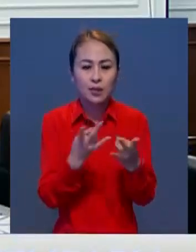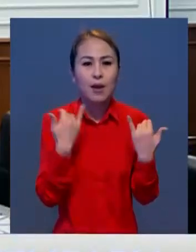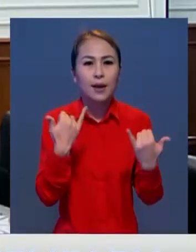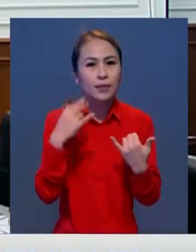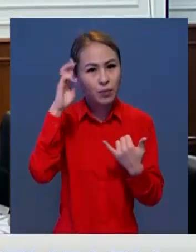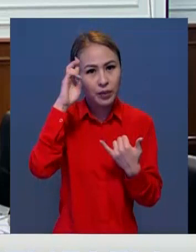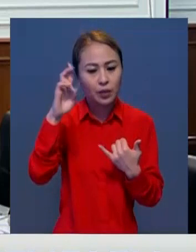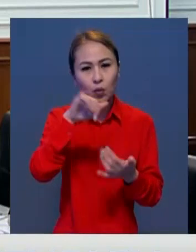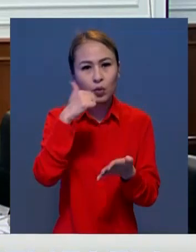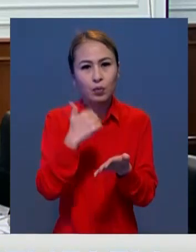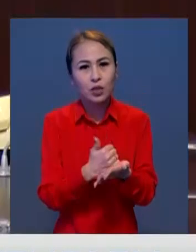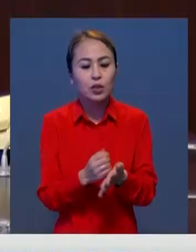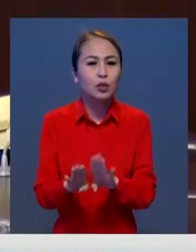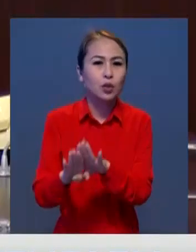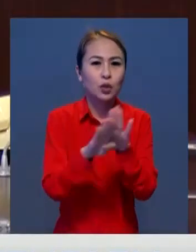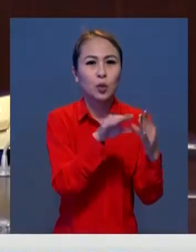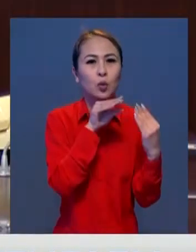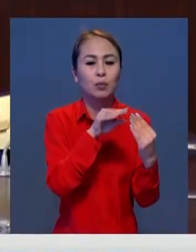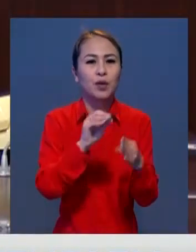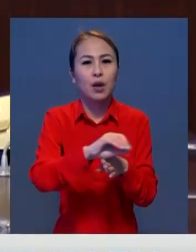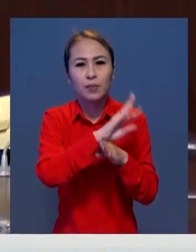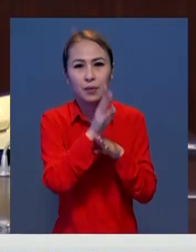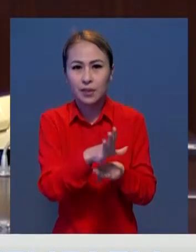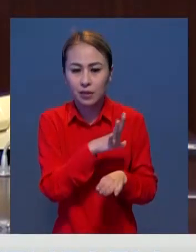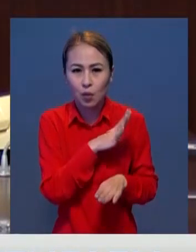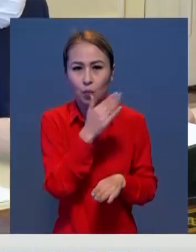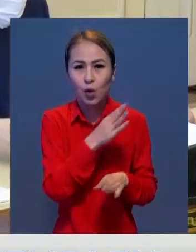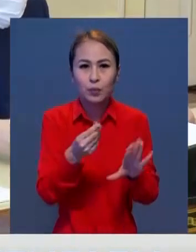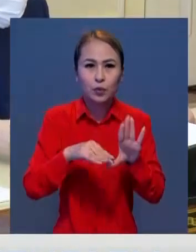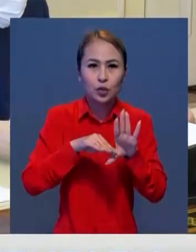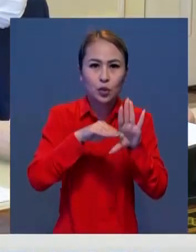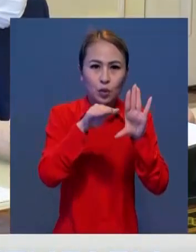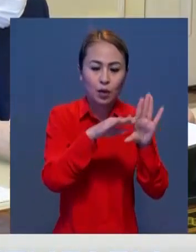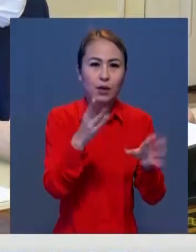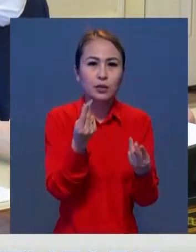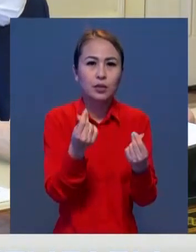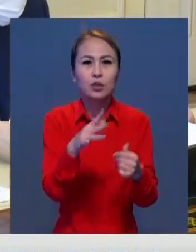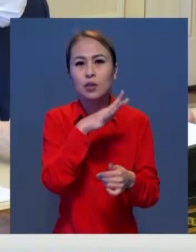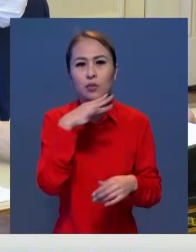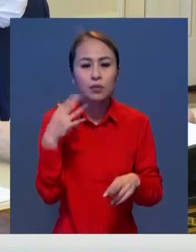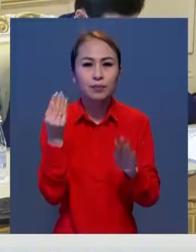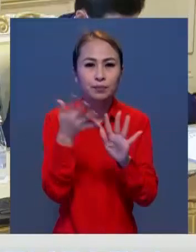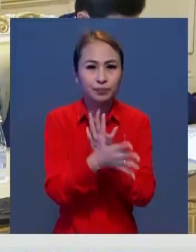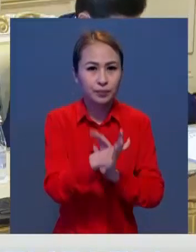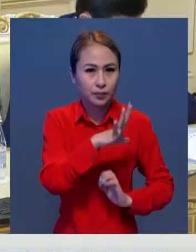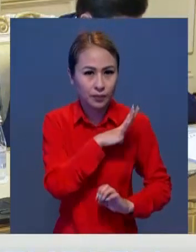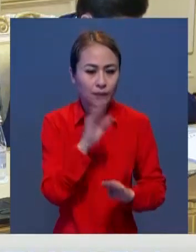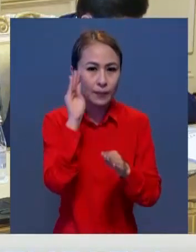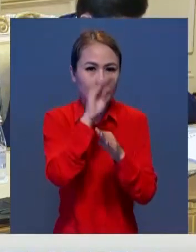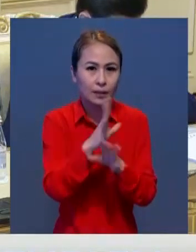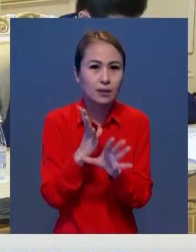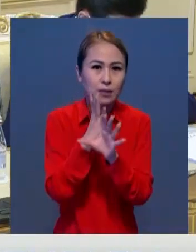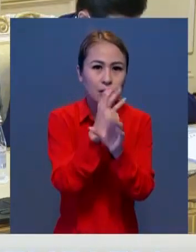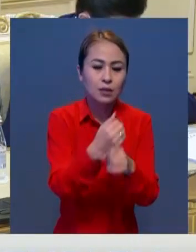тиіс. Қазір мемлекеттік орган басшылары түгелдей көлікпен қамтамасыз етілген. Бұған бюджеттен қыруар қаражат жұмсалады. Сондықтан